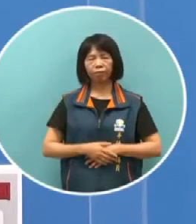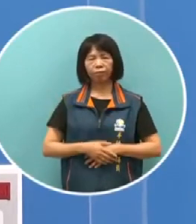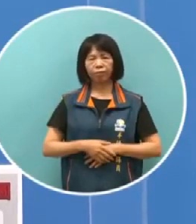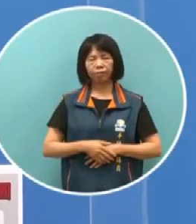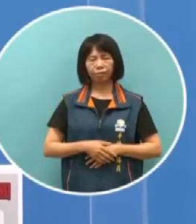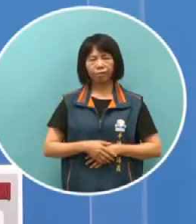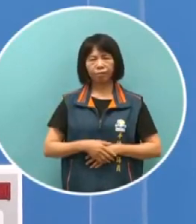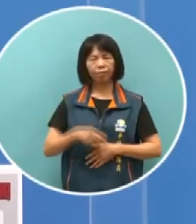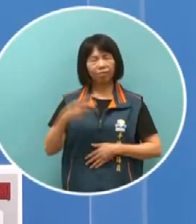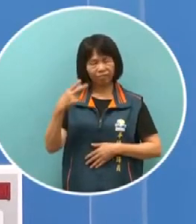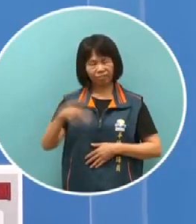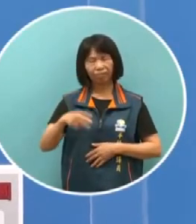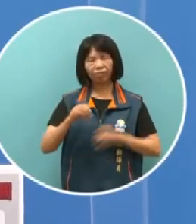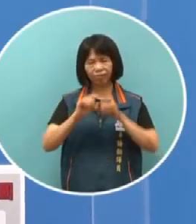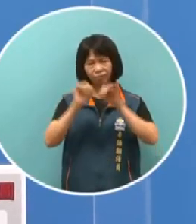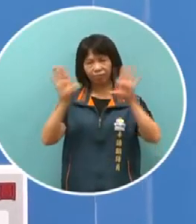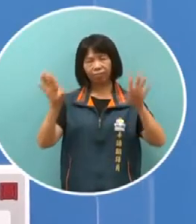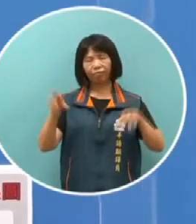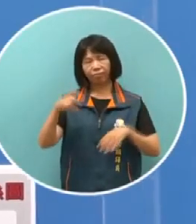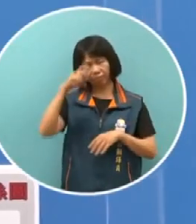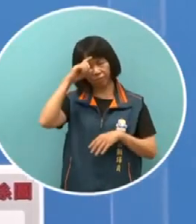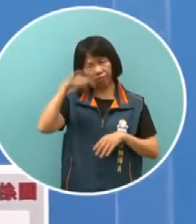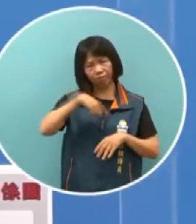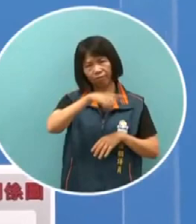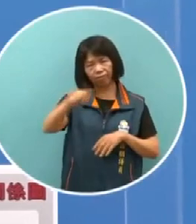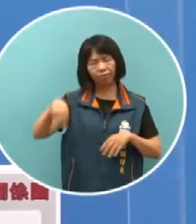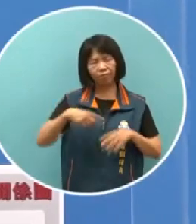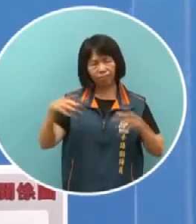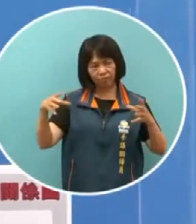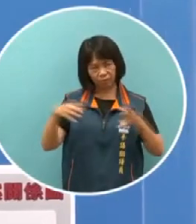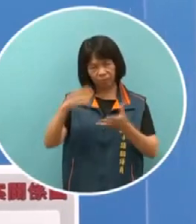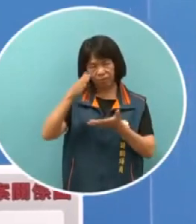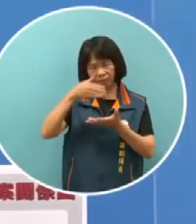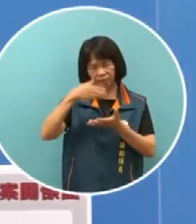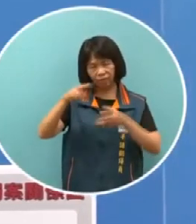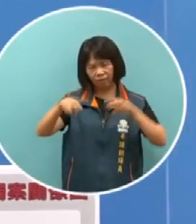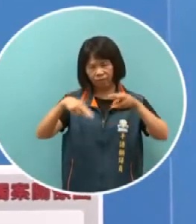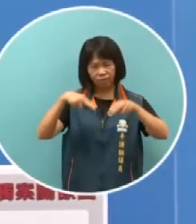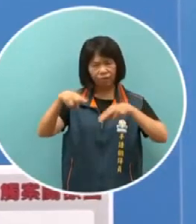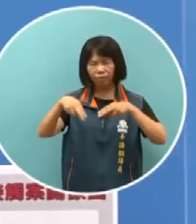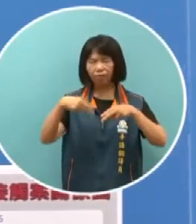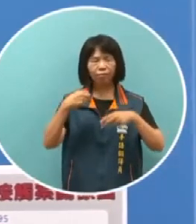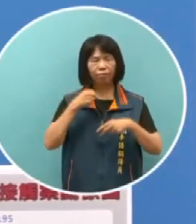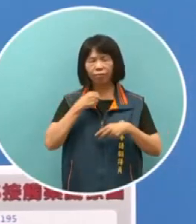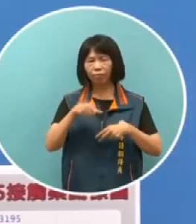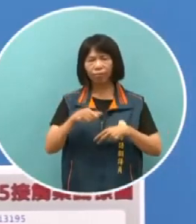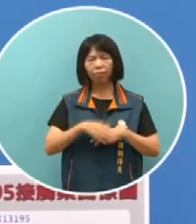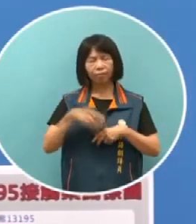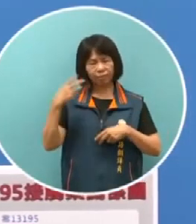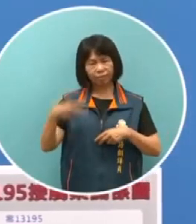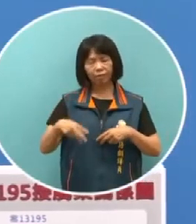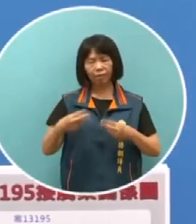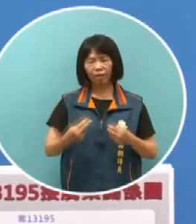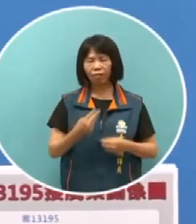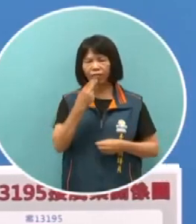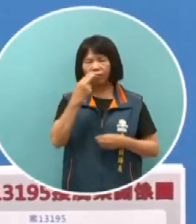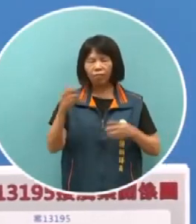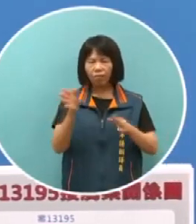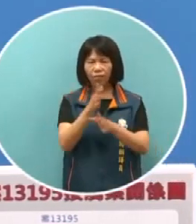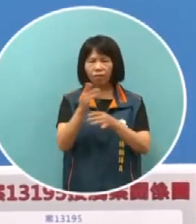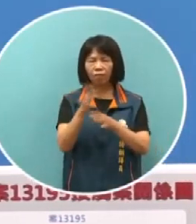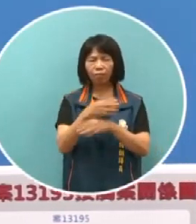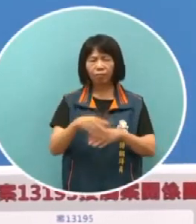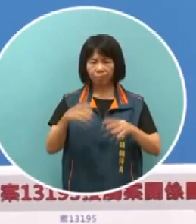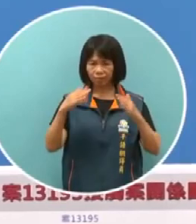次呼吁大家不共餐，而且保持空气流通，室内家